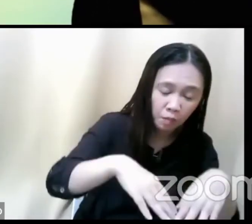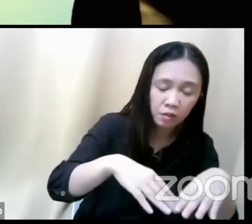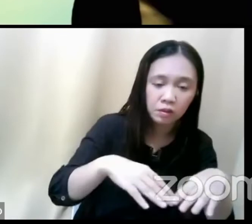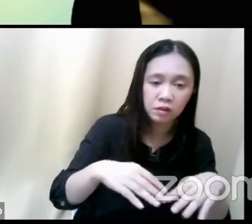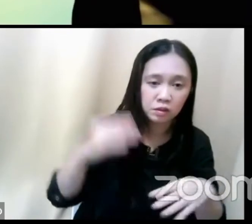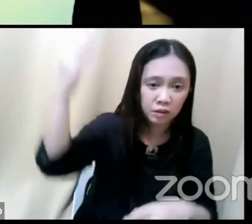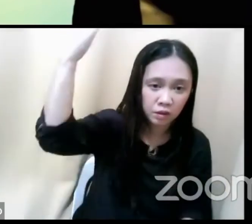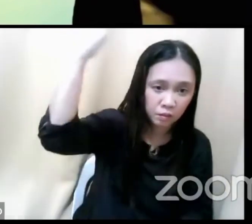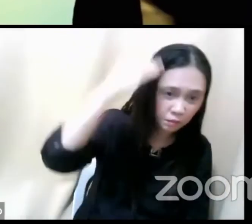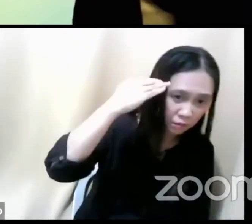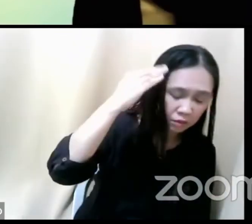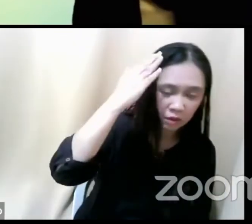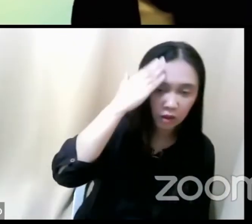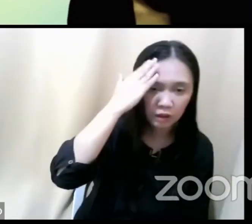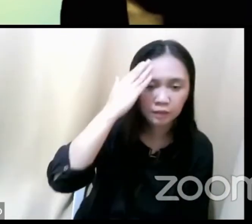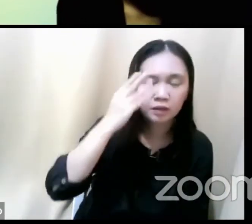Yun po.